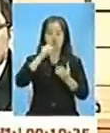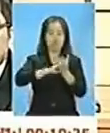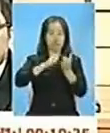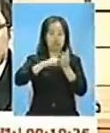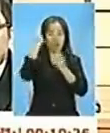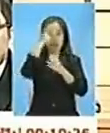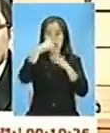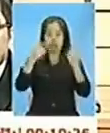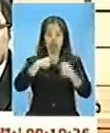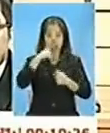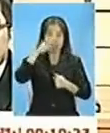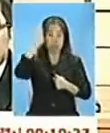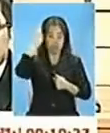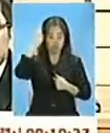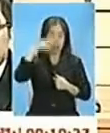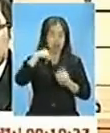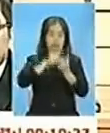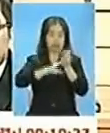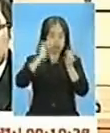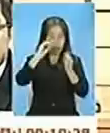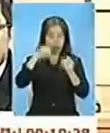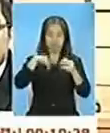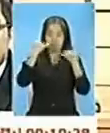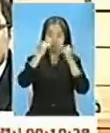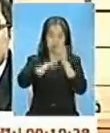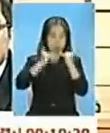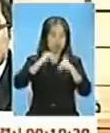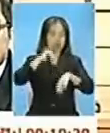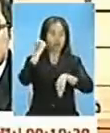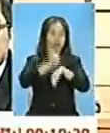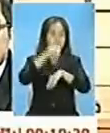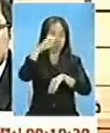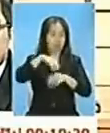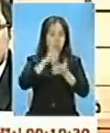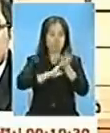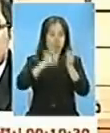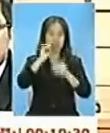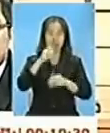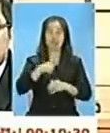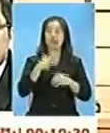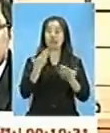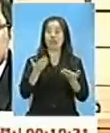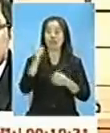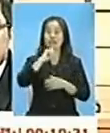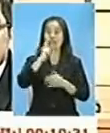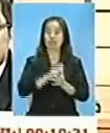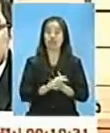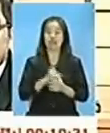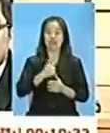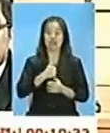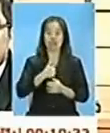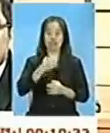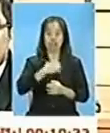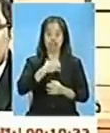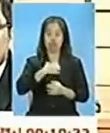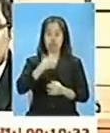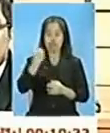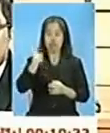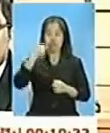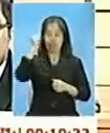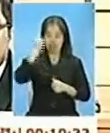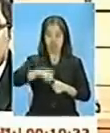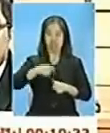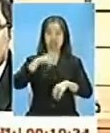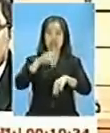ครับว่าไม่ชอบการพนันไม่เคยเล่นไม่เคยเป็นเจ้าของบ่อนผมก็ไม่เคยฮะผมเป็นเจ้าของอาบอบนวด